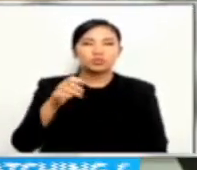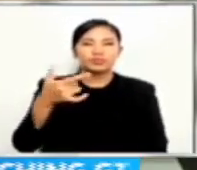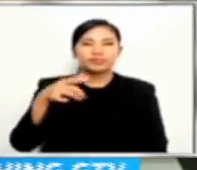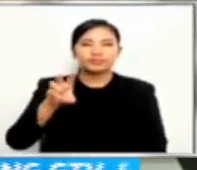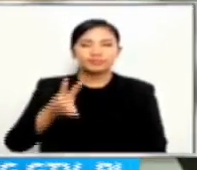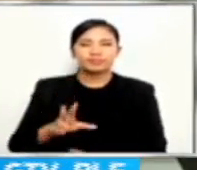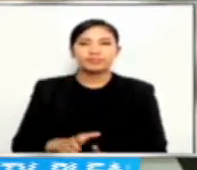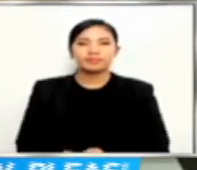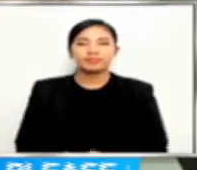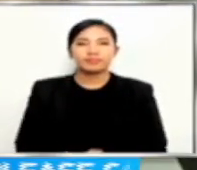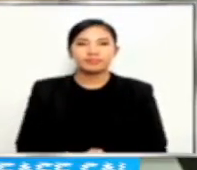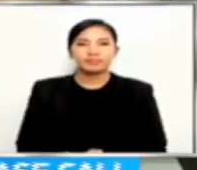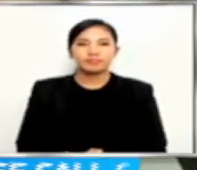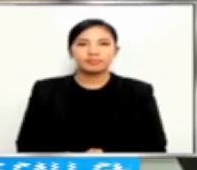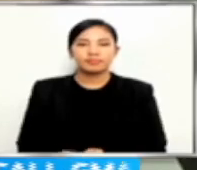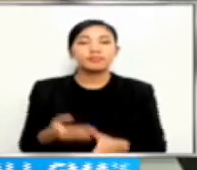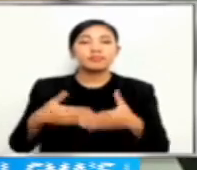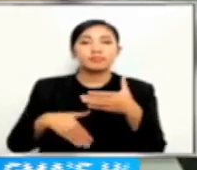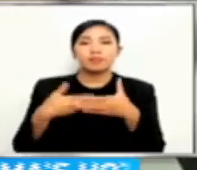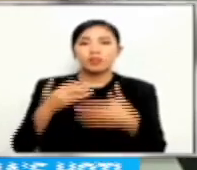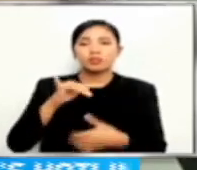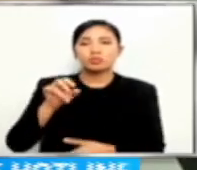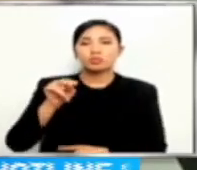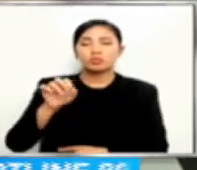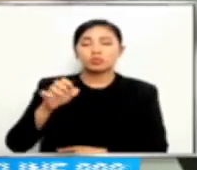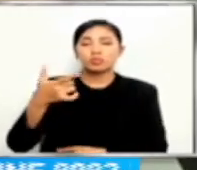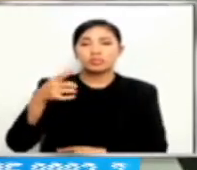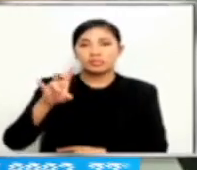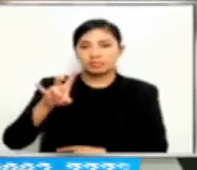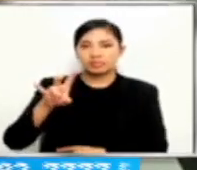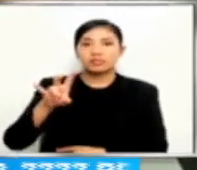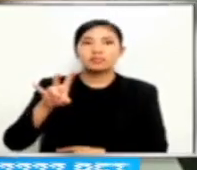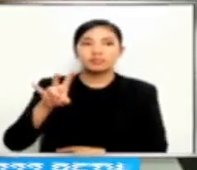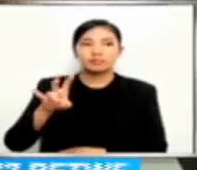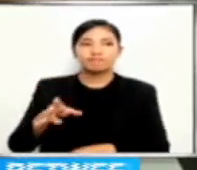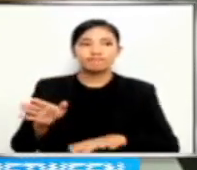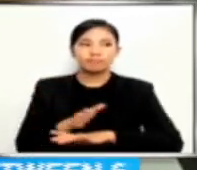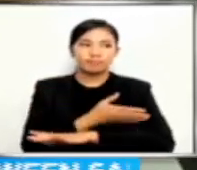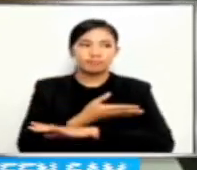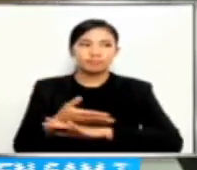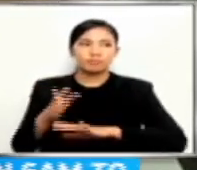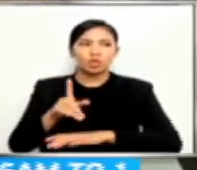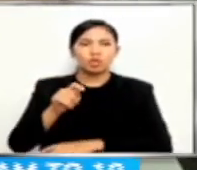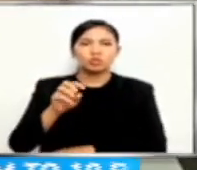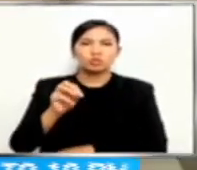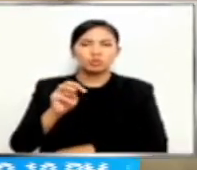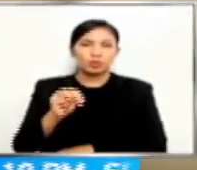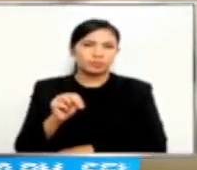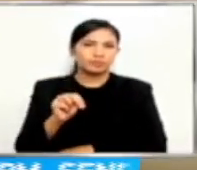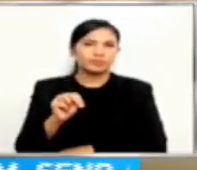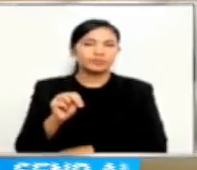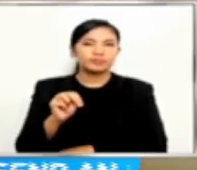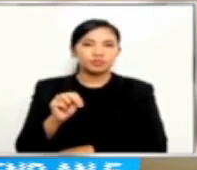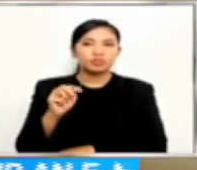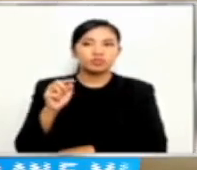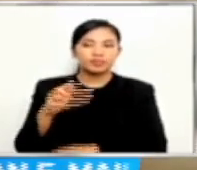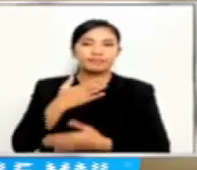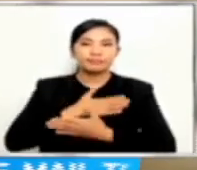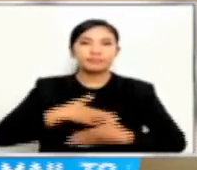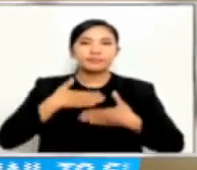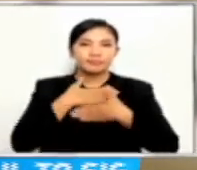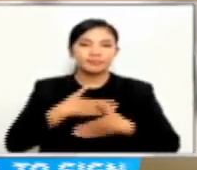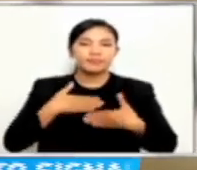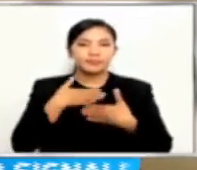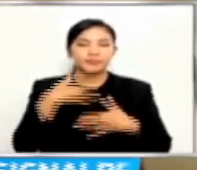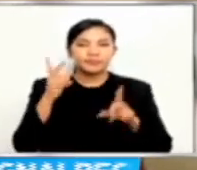26. June 27 naman, nang hinarana ni The World Between Us star Tom Rodriguez ang mga kapuso sa Vancouver sa selebrasyon ng Pista